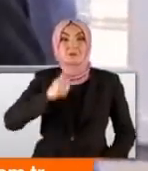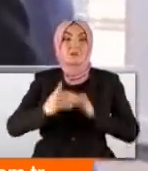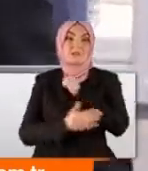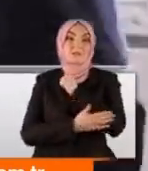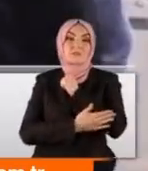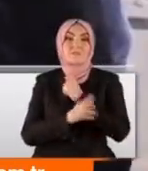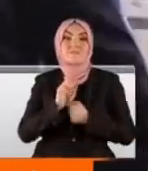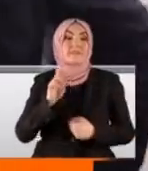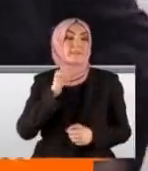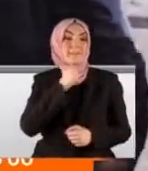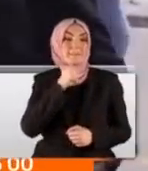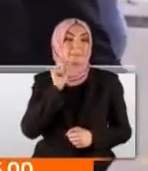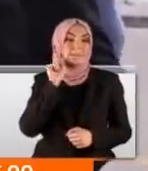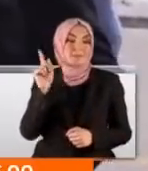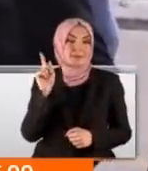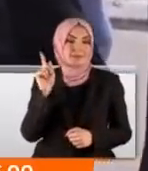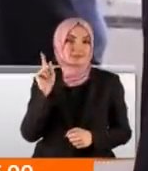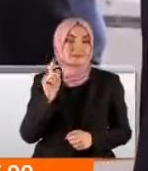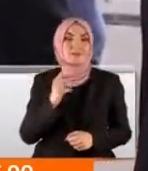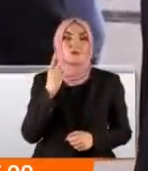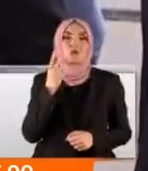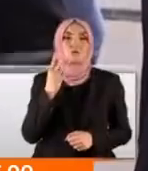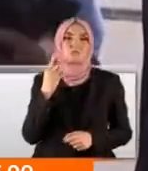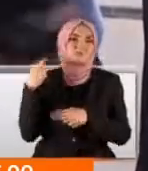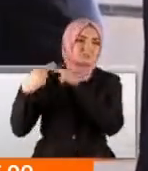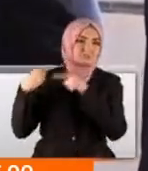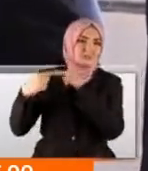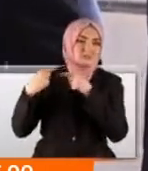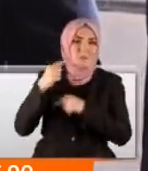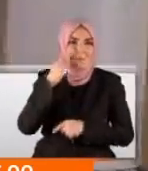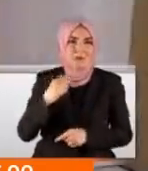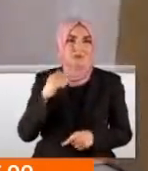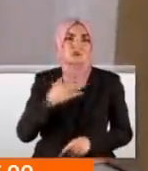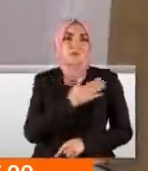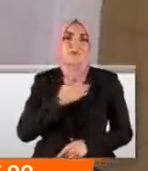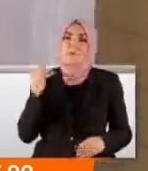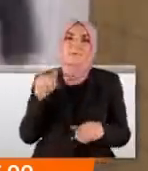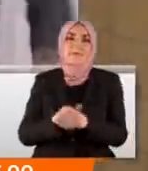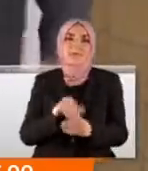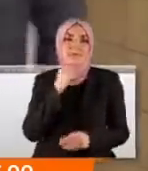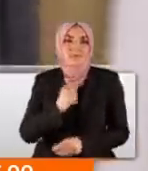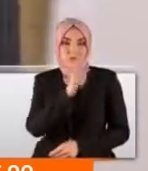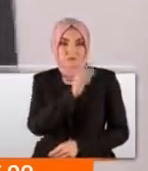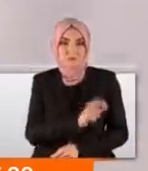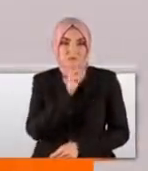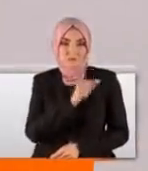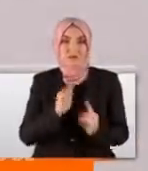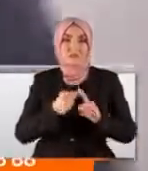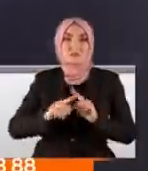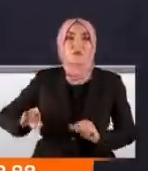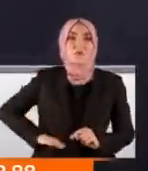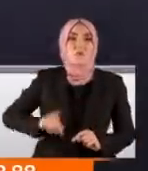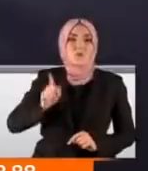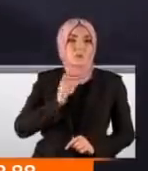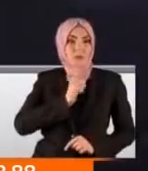Yardımcısı Veli Ağbaba, 3 kuşaktır CHP'ye oy veriyoruz diyen seçmenin Kılıçdaroğlu'nun adaylığının açıklanmasına yönelik